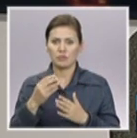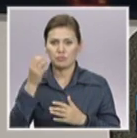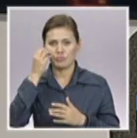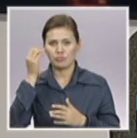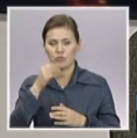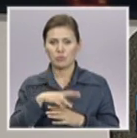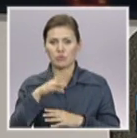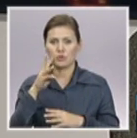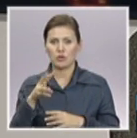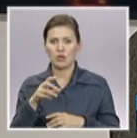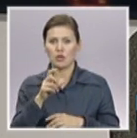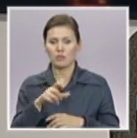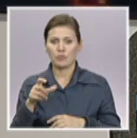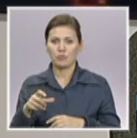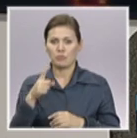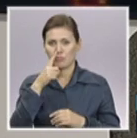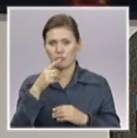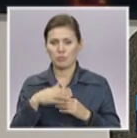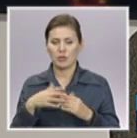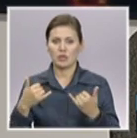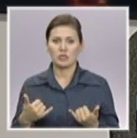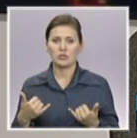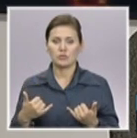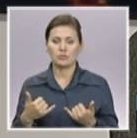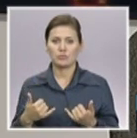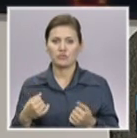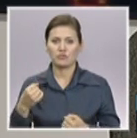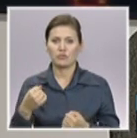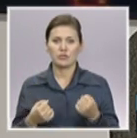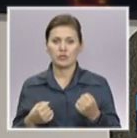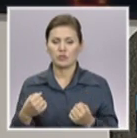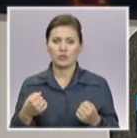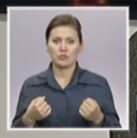качество обслуживания пассажиров, да, к примеру, сейчас водители,